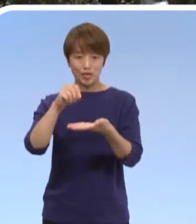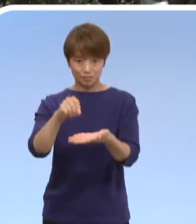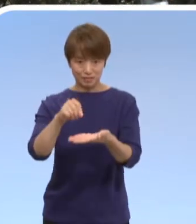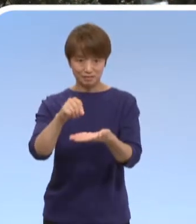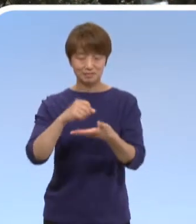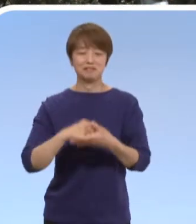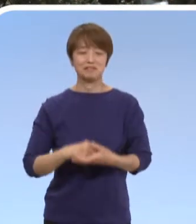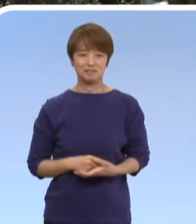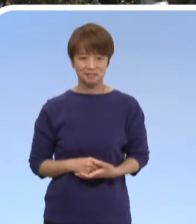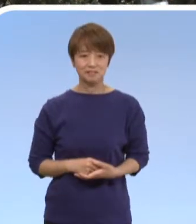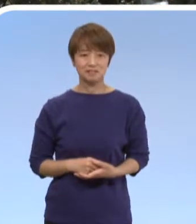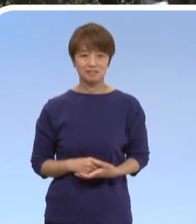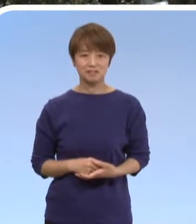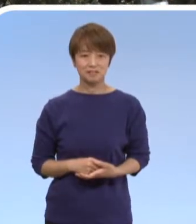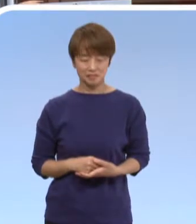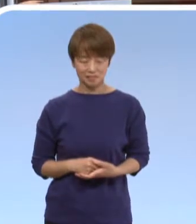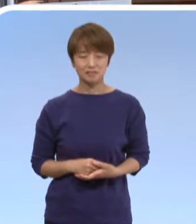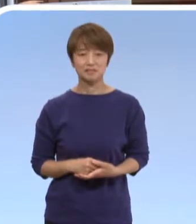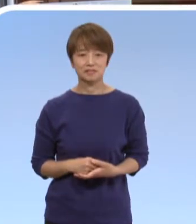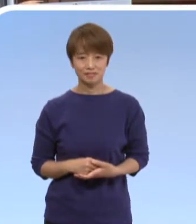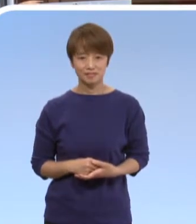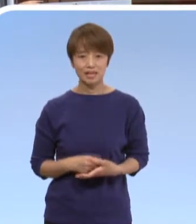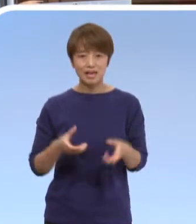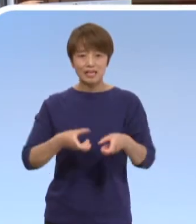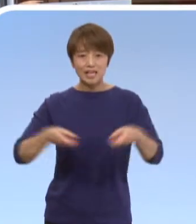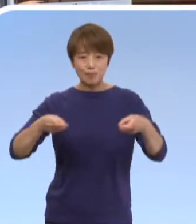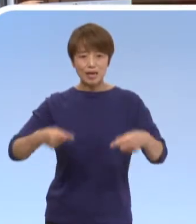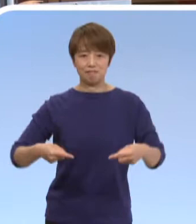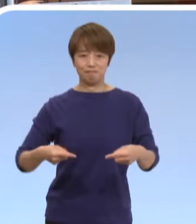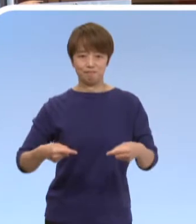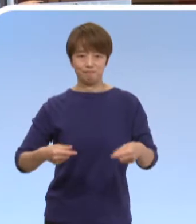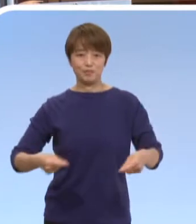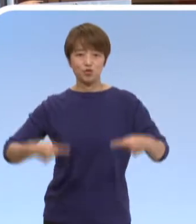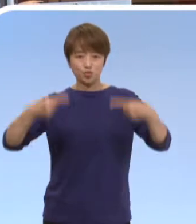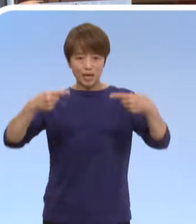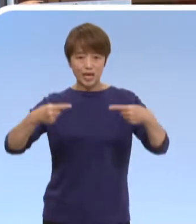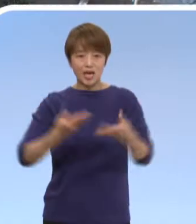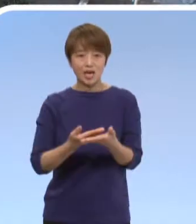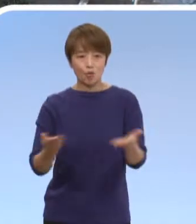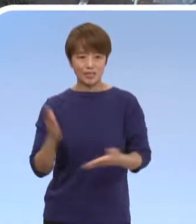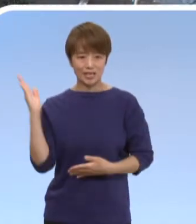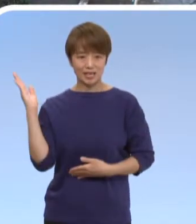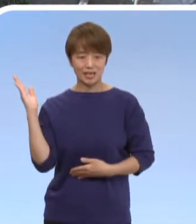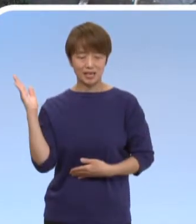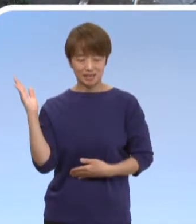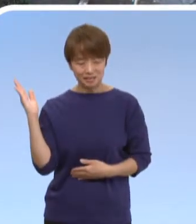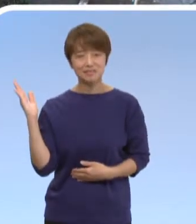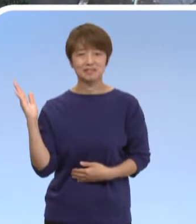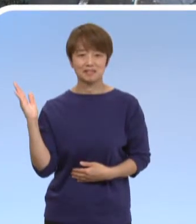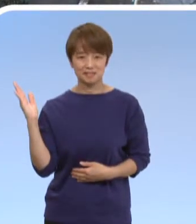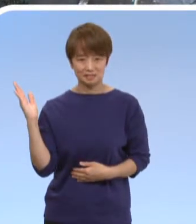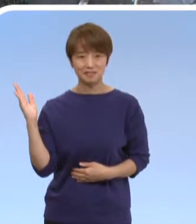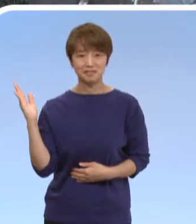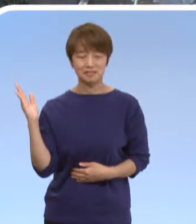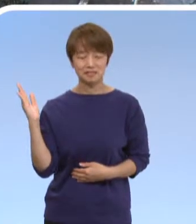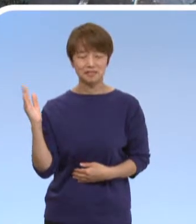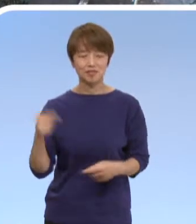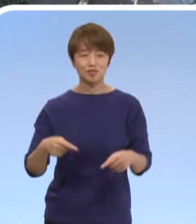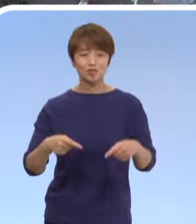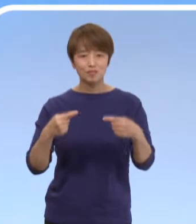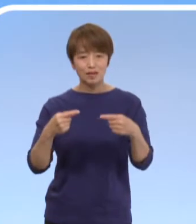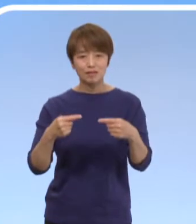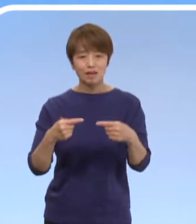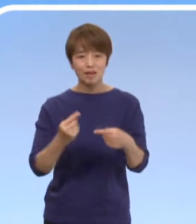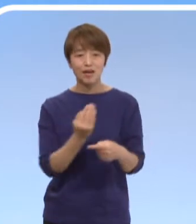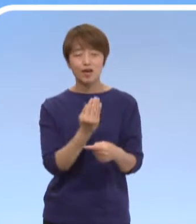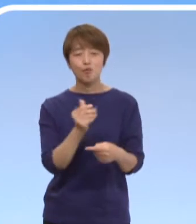します。 まずは鍋料理が自慢の奥田屋さんです。美味しいと評判の自慢の名